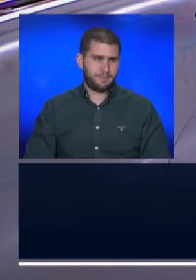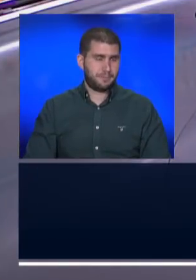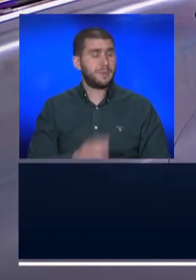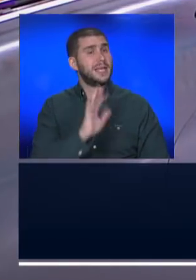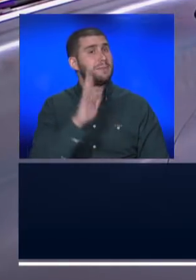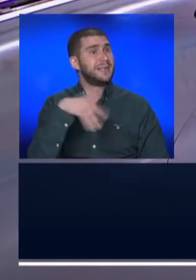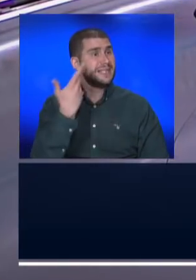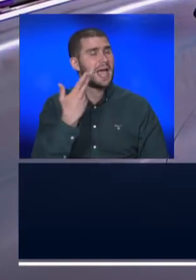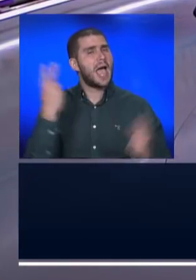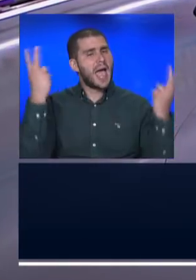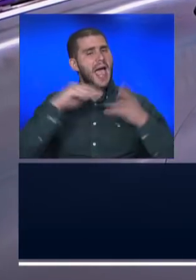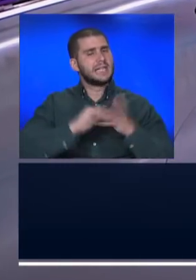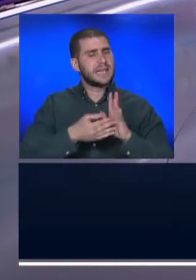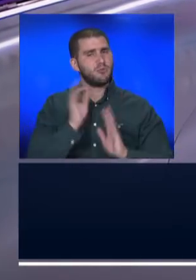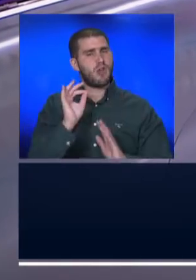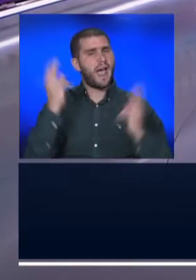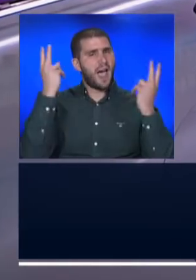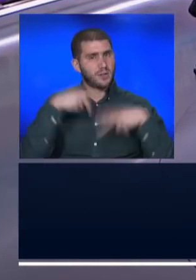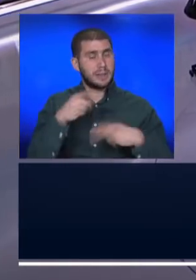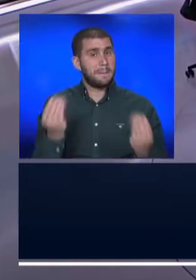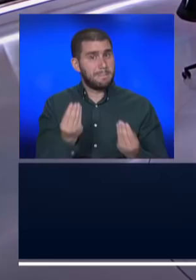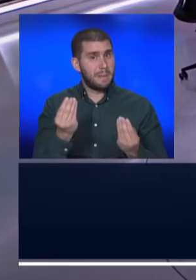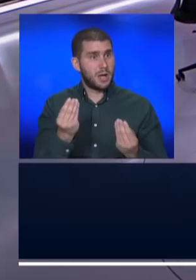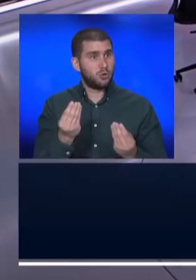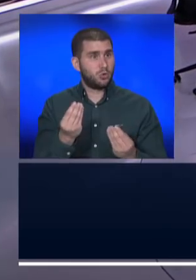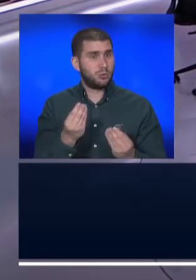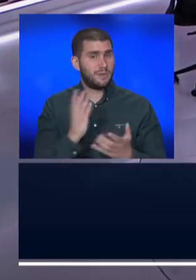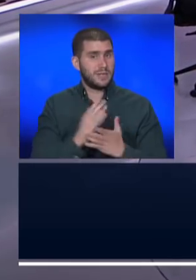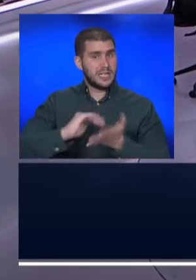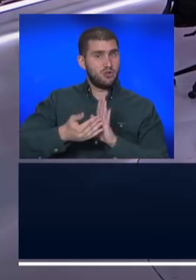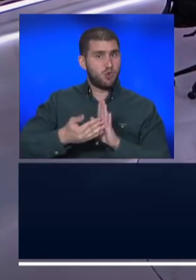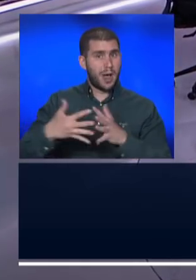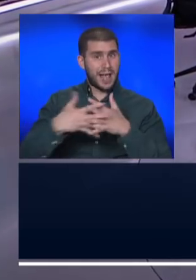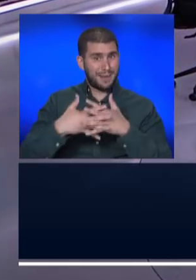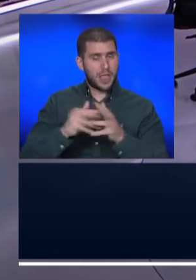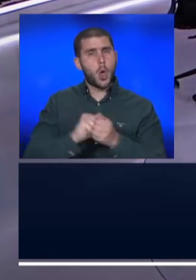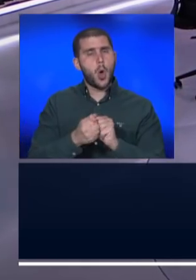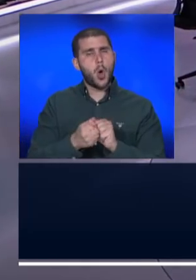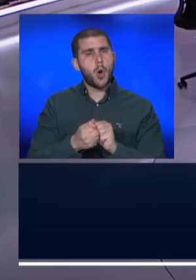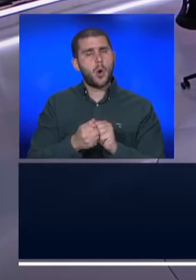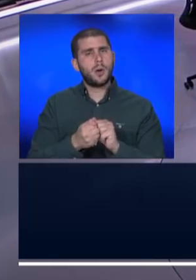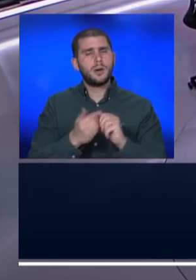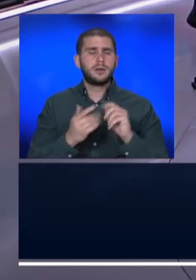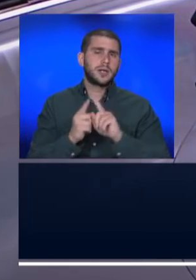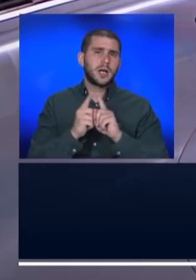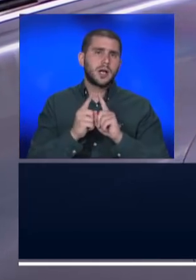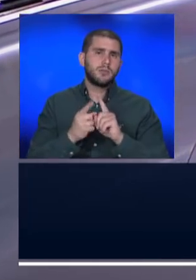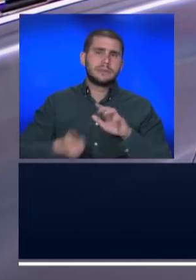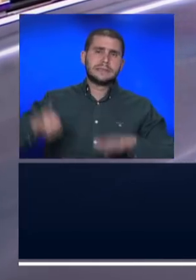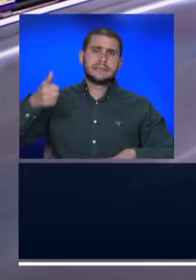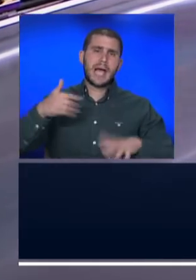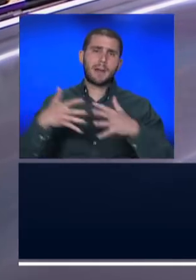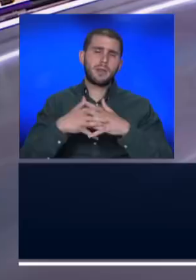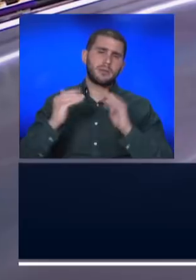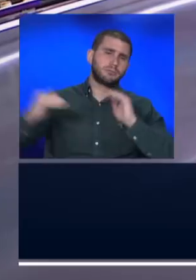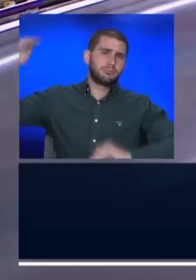כזה של הבנות, זה משהו שהולך לעבור את אישור הקבינט, או שזה יעבור מעל הראש של שרי הקבינט? כי הנה, עוד